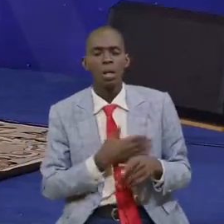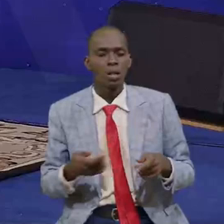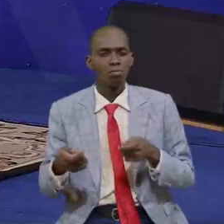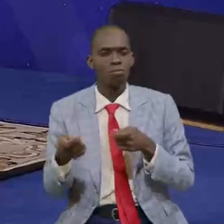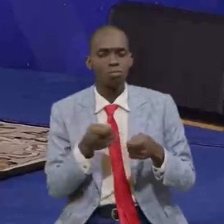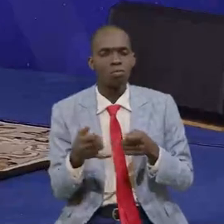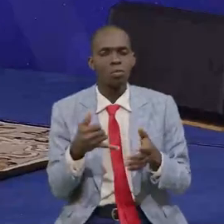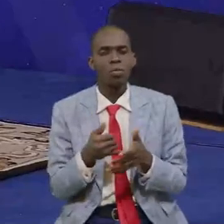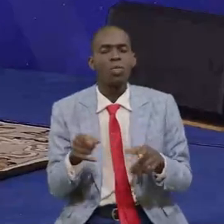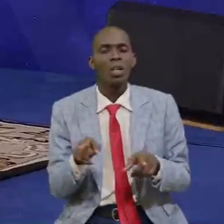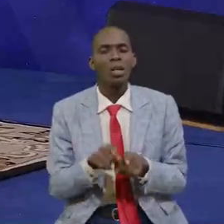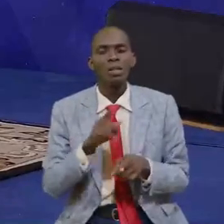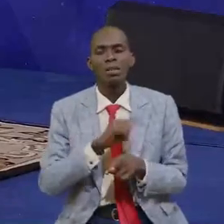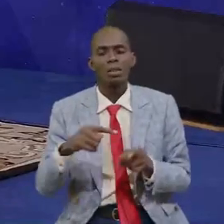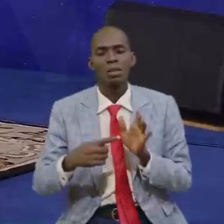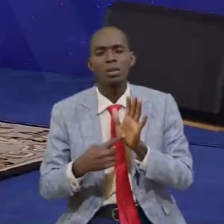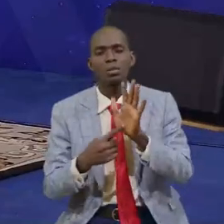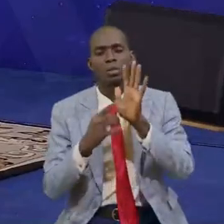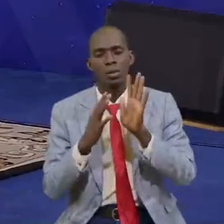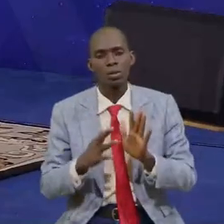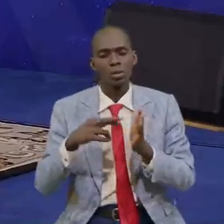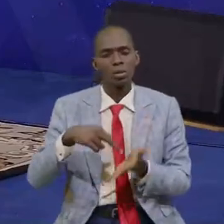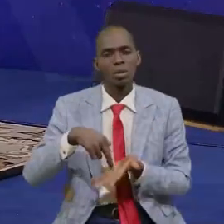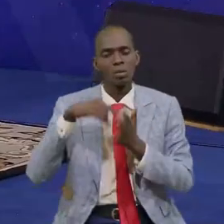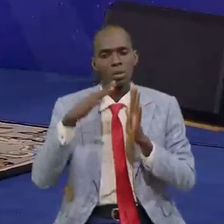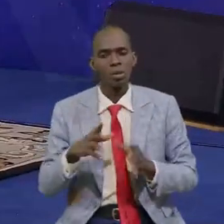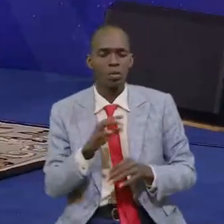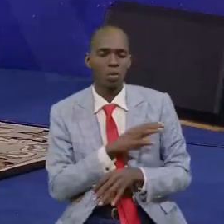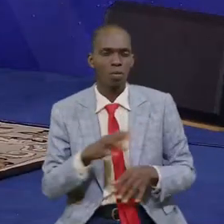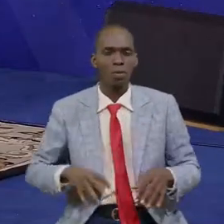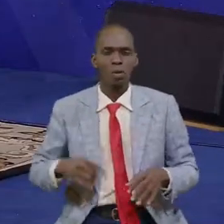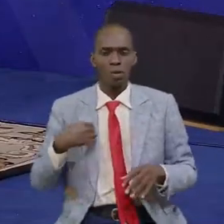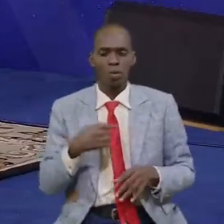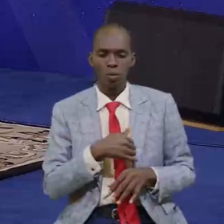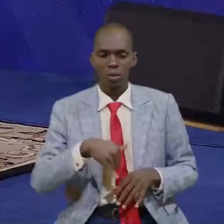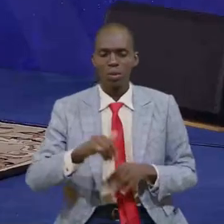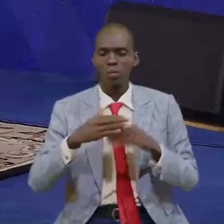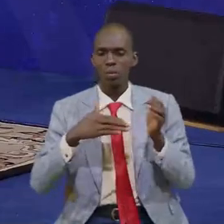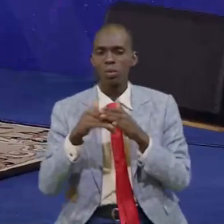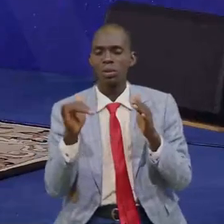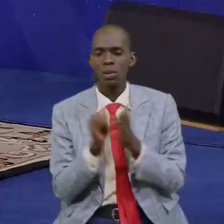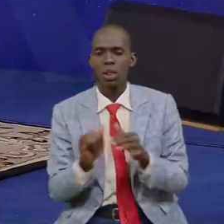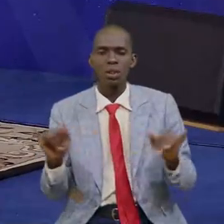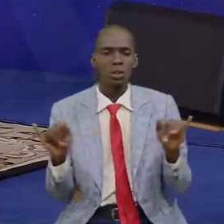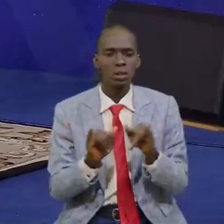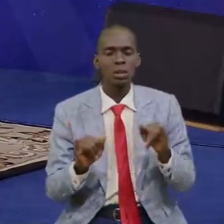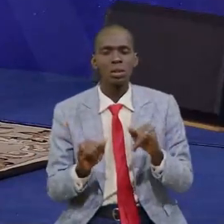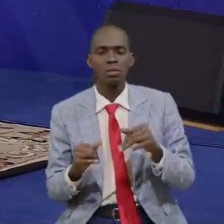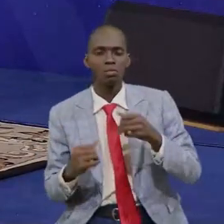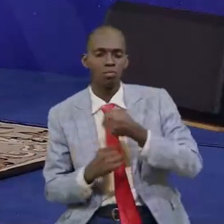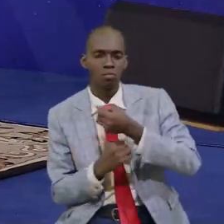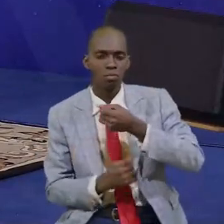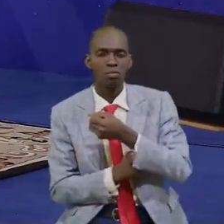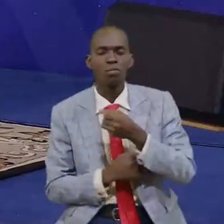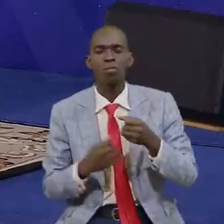Christ. Et nous bâtissons cette même fondation qui est Christ. Et ne permettons pas